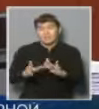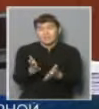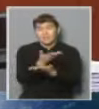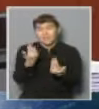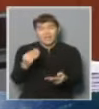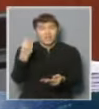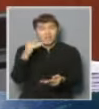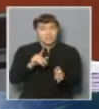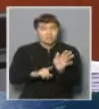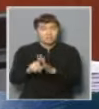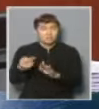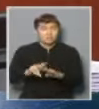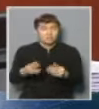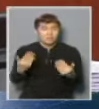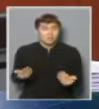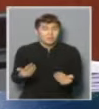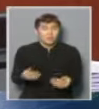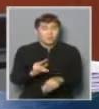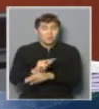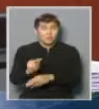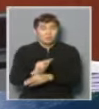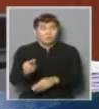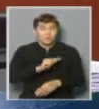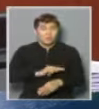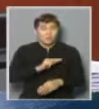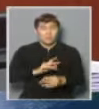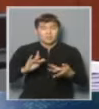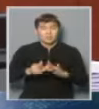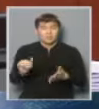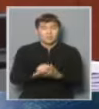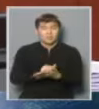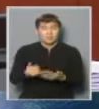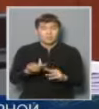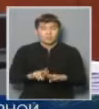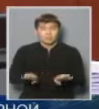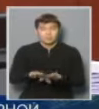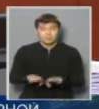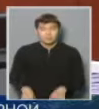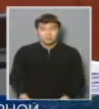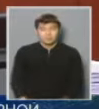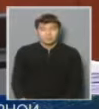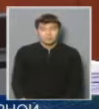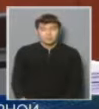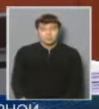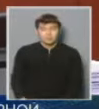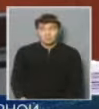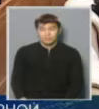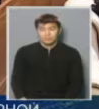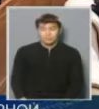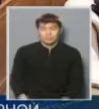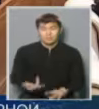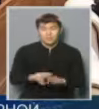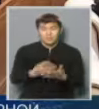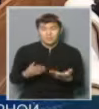доступность качества интернета, не научив работать с цифровыми документами, вы уже предусмотрели в отраслевых